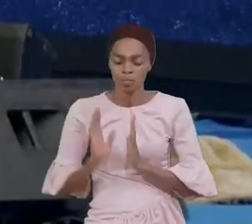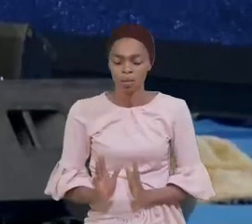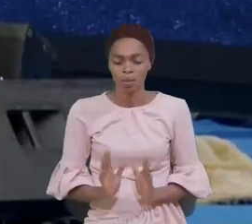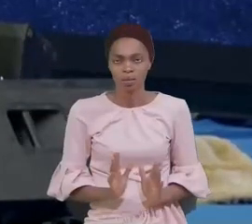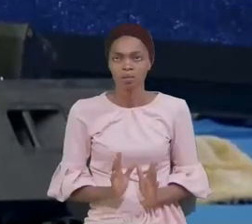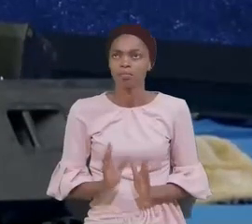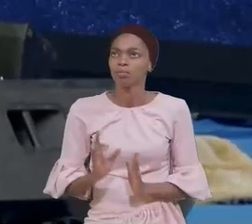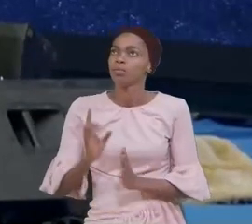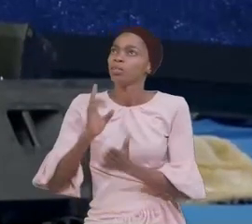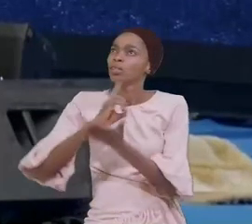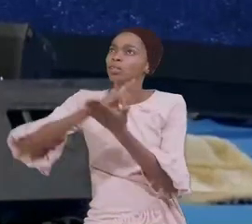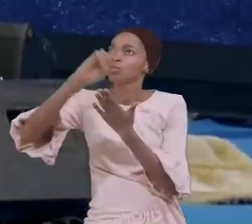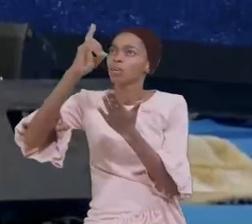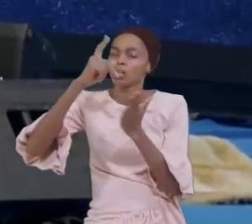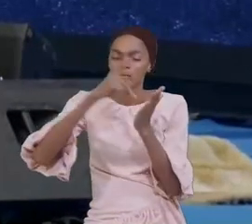son projet,